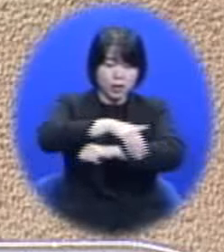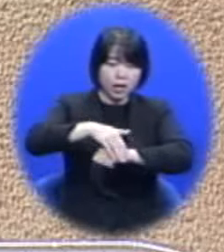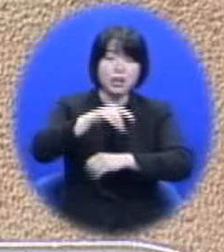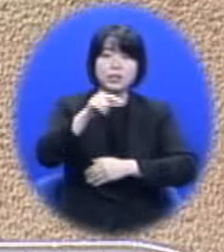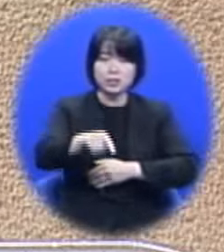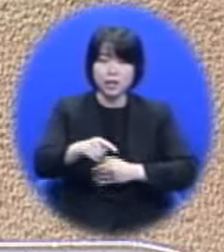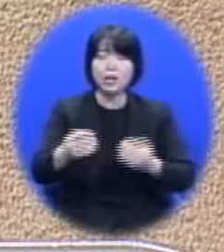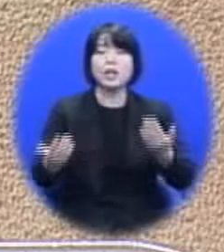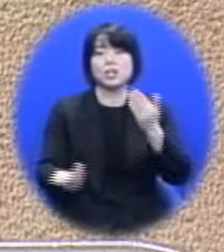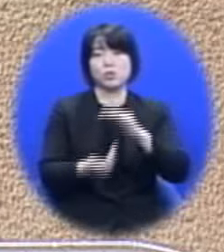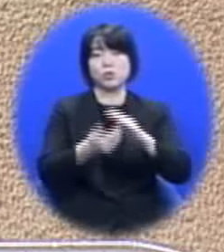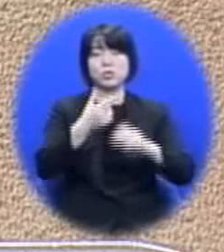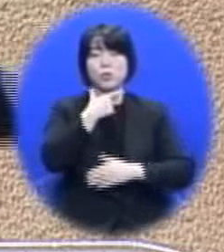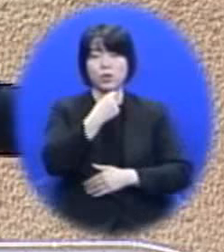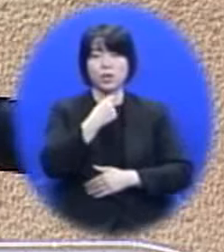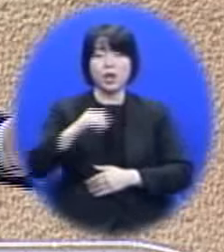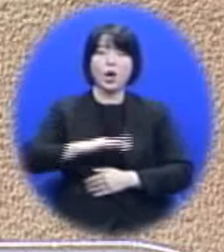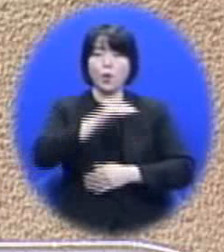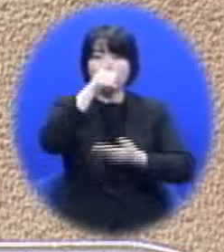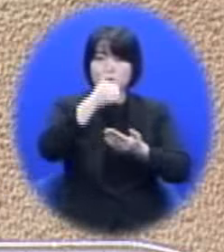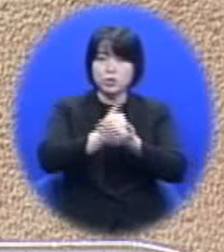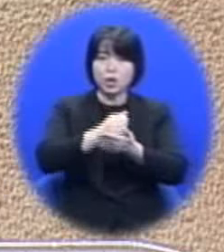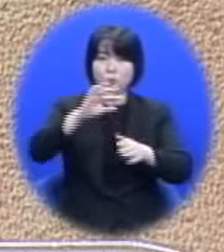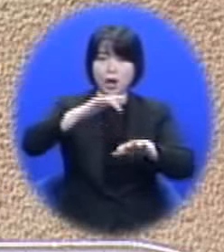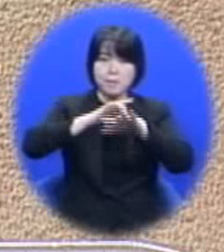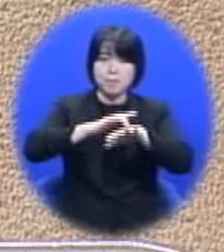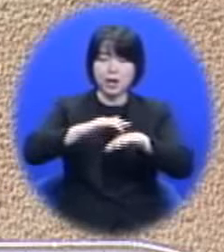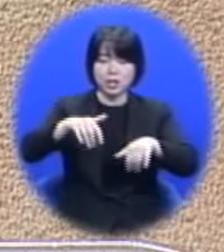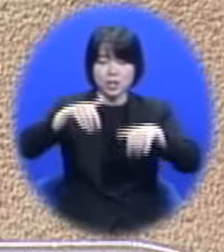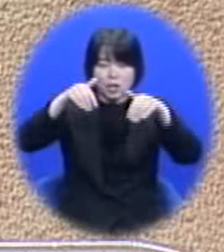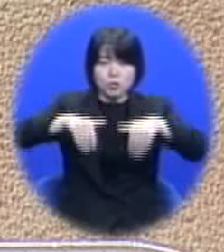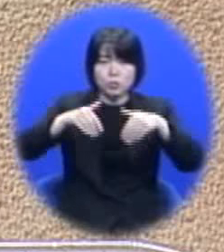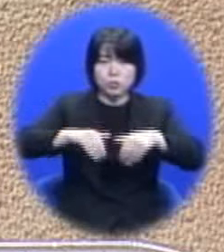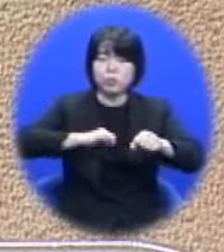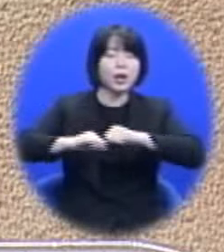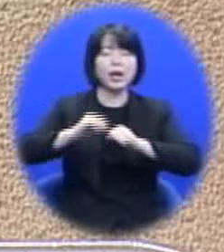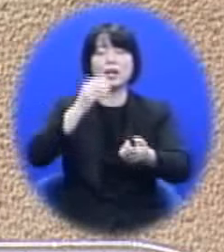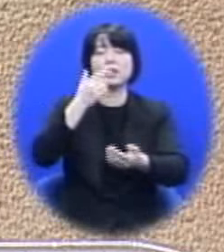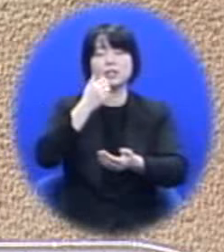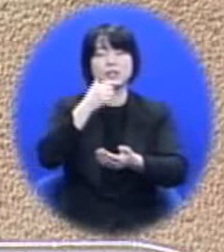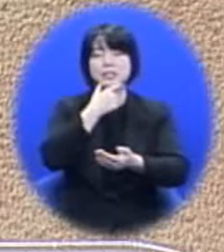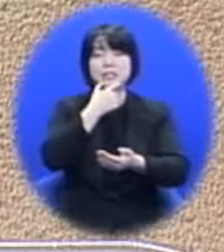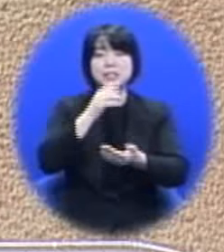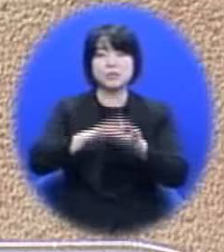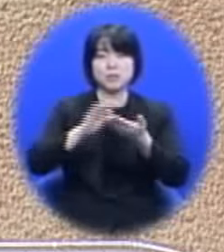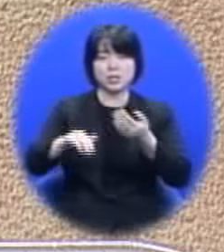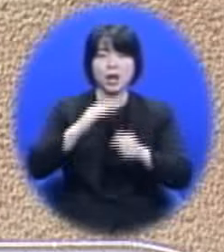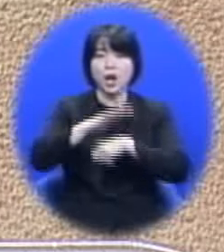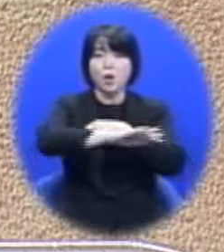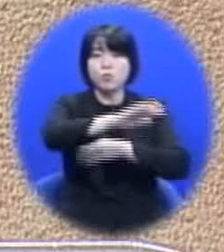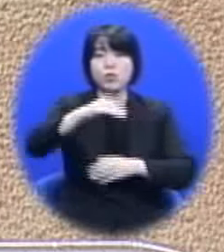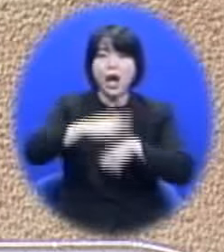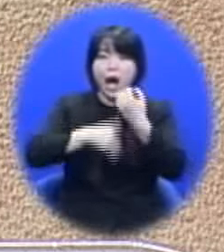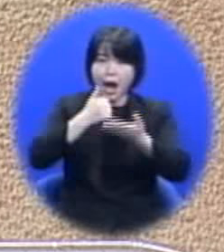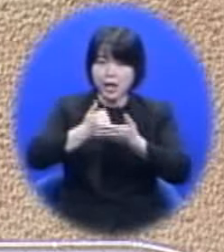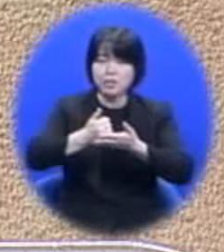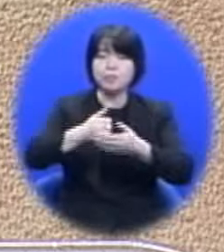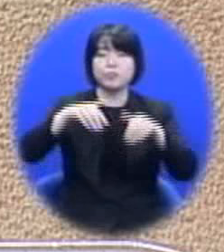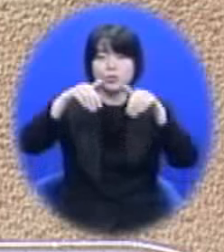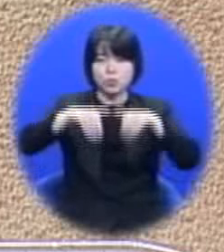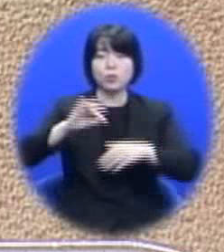이루어지기 원함. 우리는 죄와 마귀의 종노릇하고 싶지 않습니다. 우리는 하나님의 종이 되기 원함. 하나님의